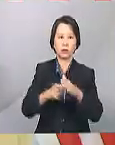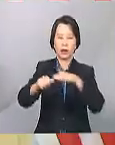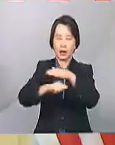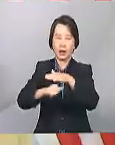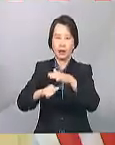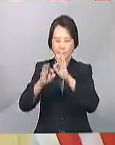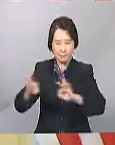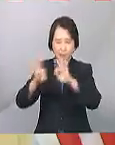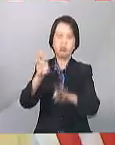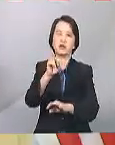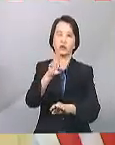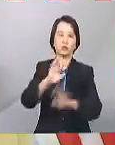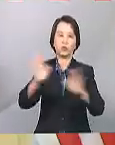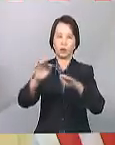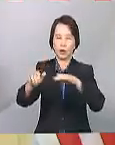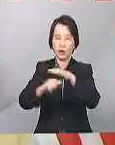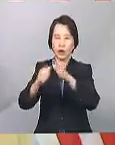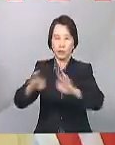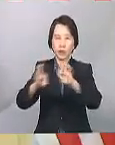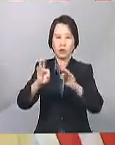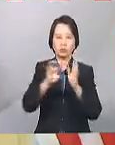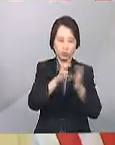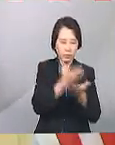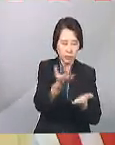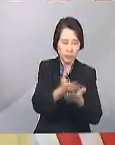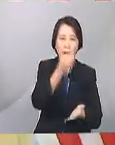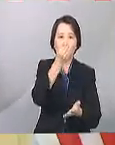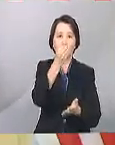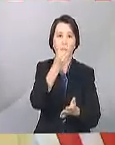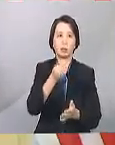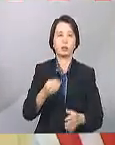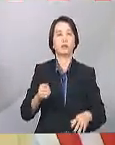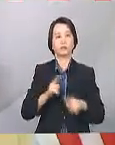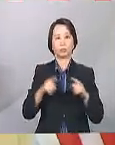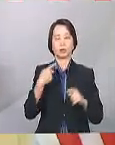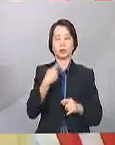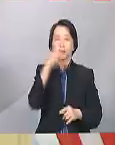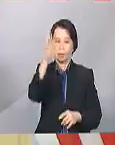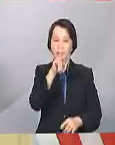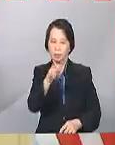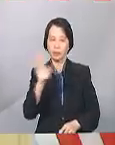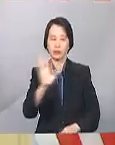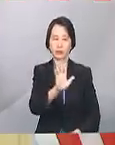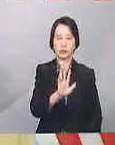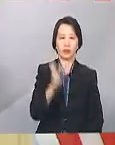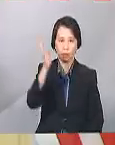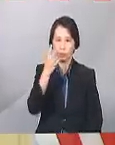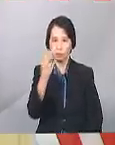asasi, keperluan asas seperti membeli makanan dan sebagainya. Tak, walau mana pun kita akan tengok.